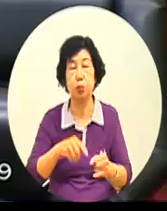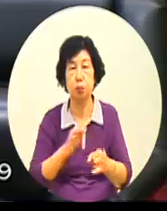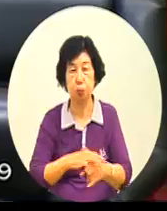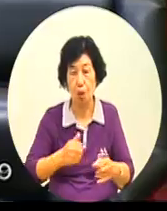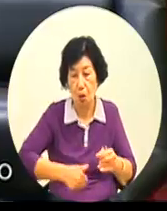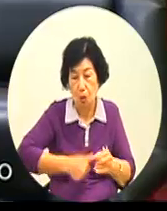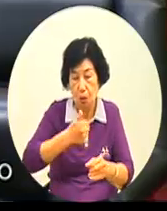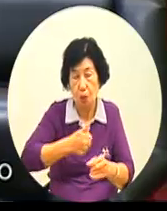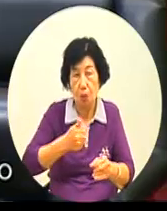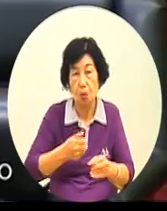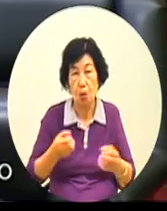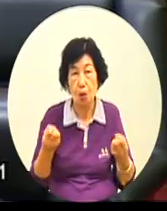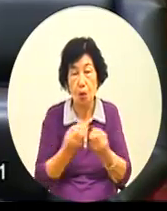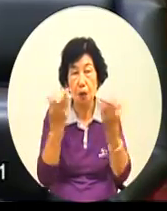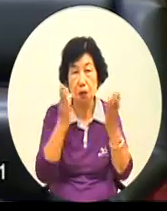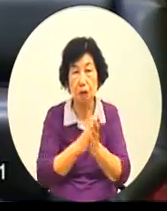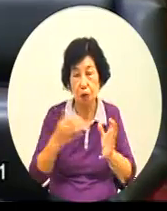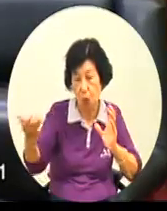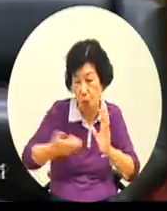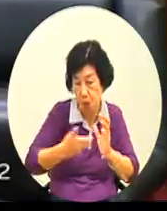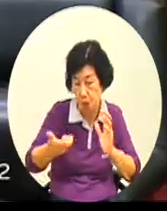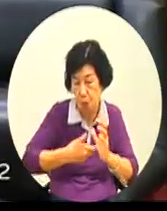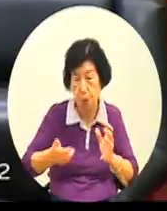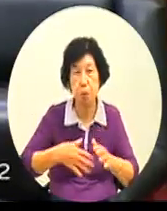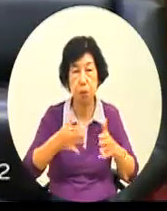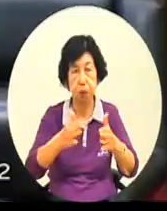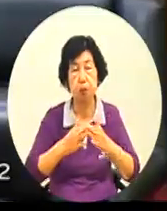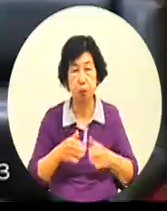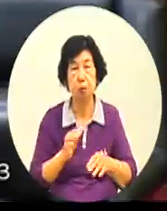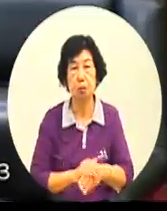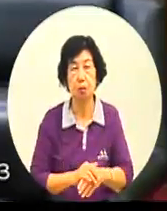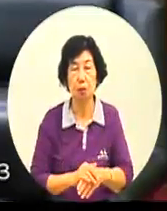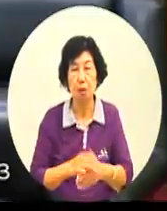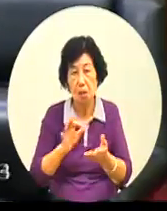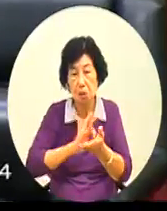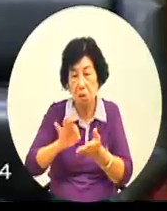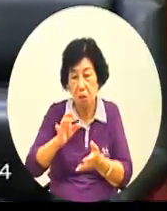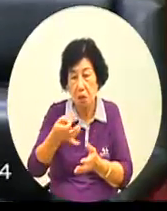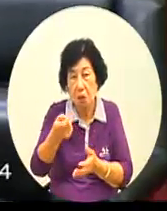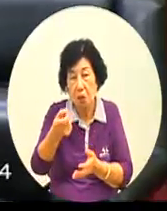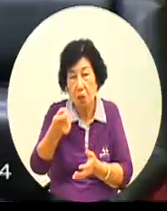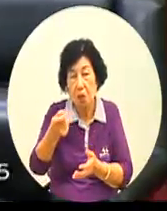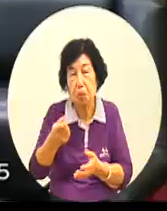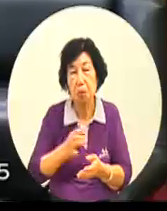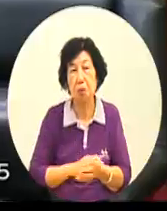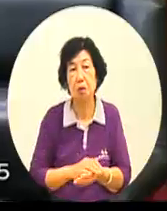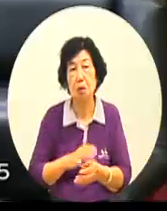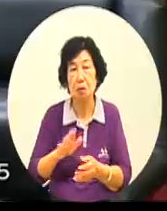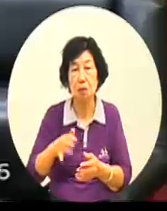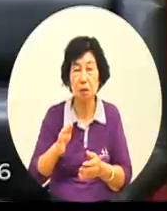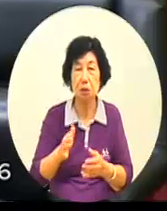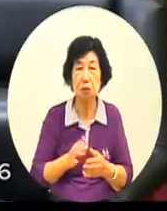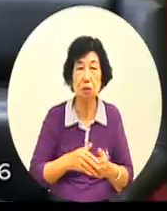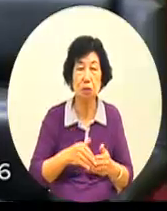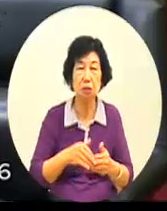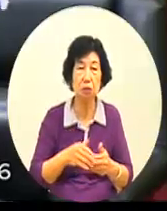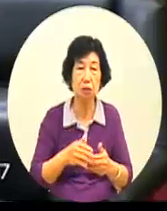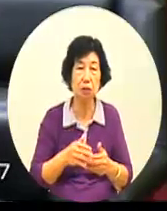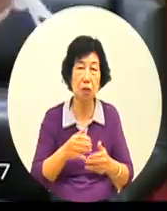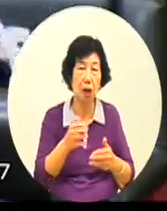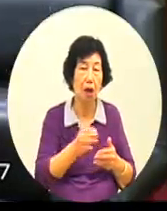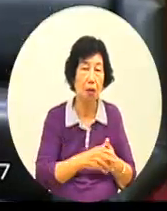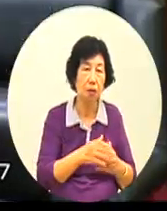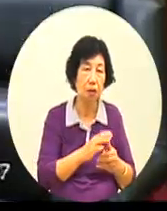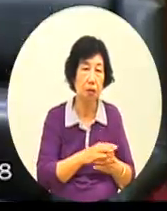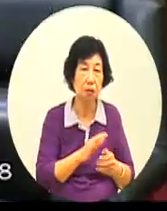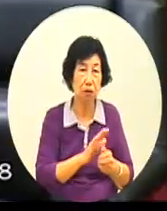屋？编了那么一点点的经费，然后又推给是这个互相推脱了，互相推，这个是谁要做的？民